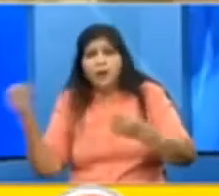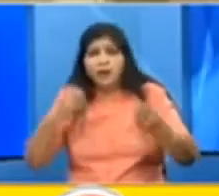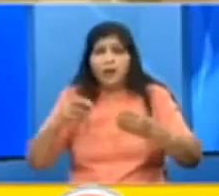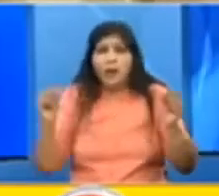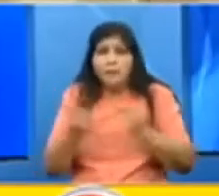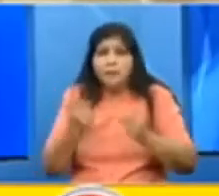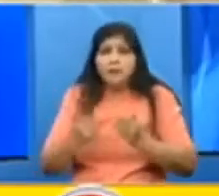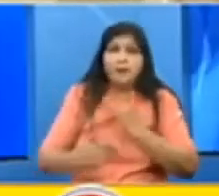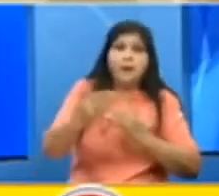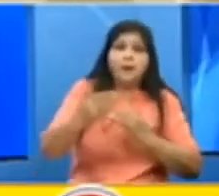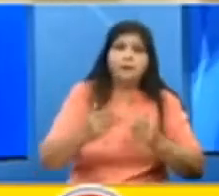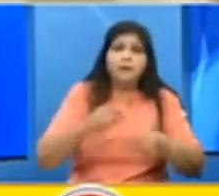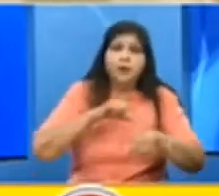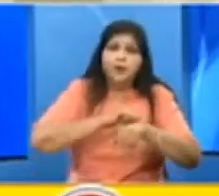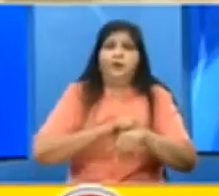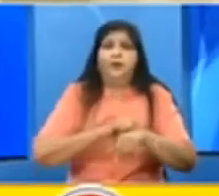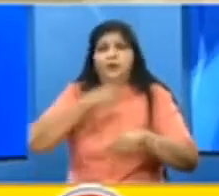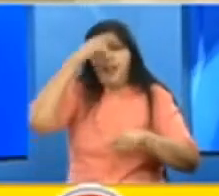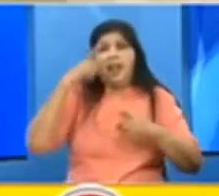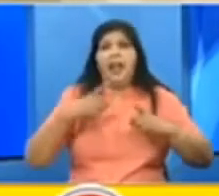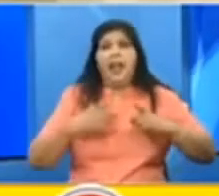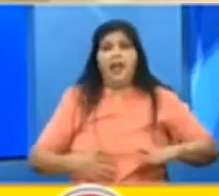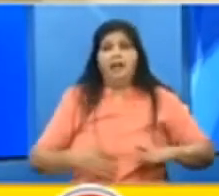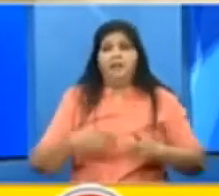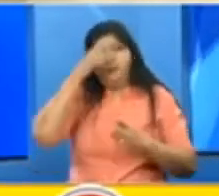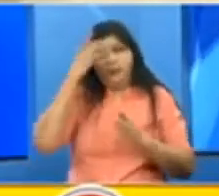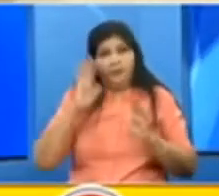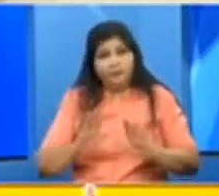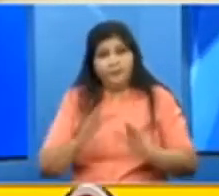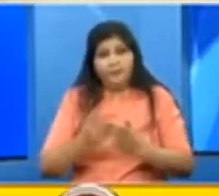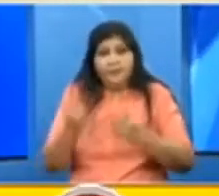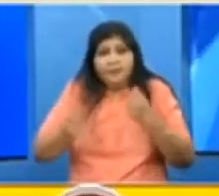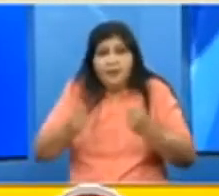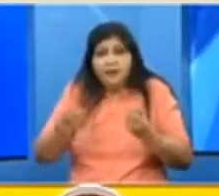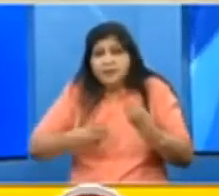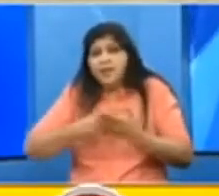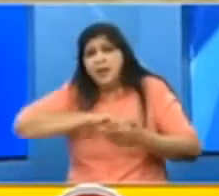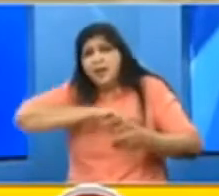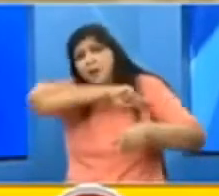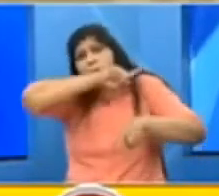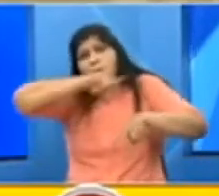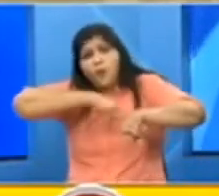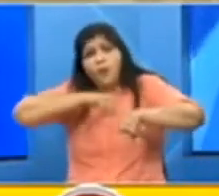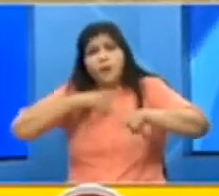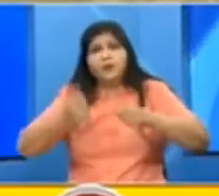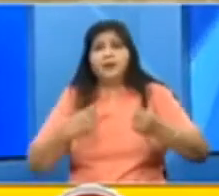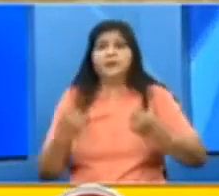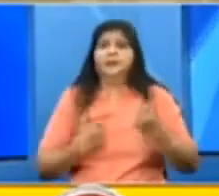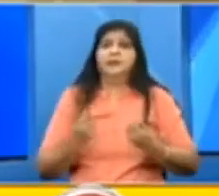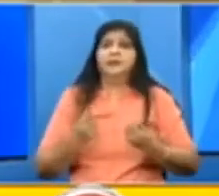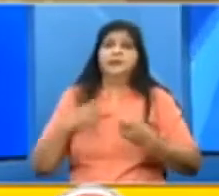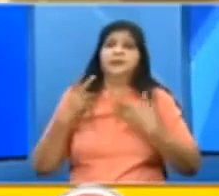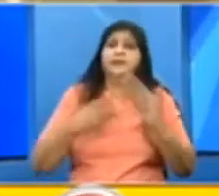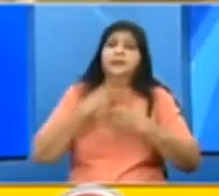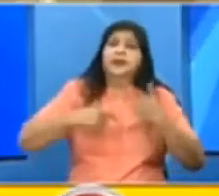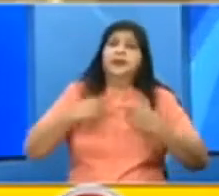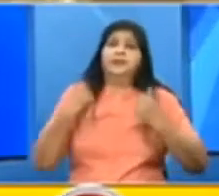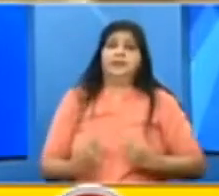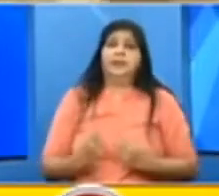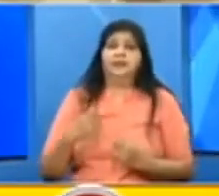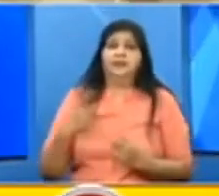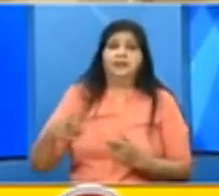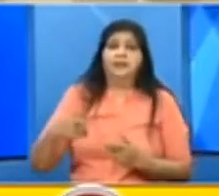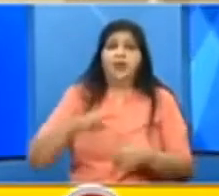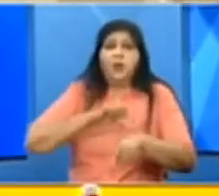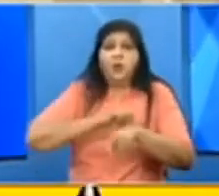अस्पताल से फोन आ जाता है, उसको दौड़ना पड़ता है। एक प्रकार से 24/7 365 डेज डॉक्टर की